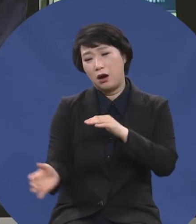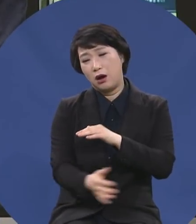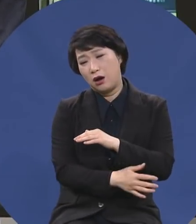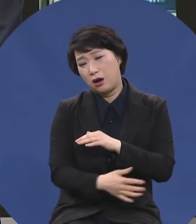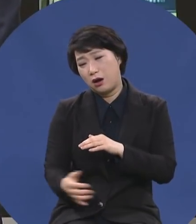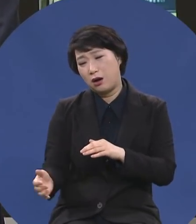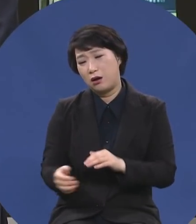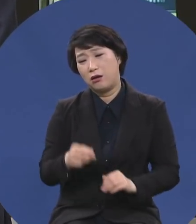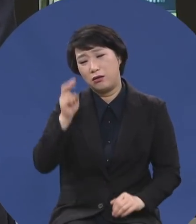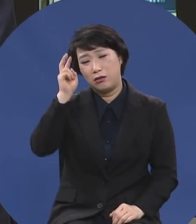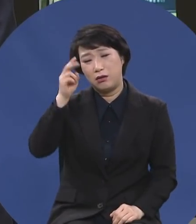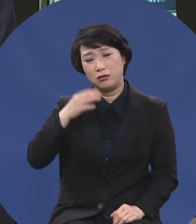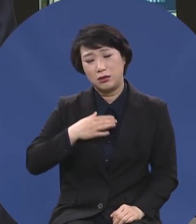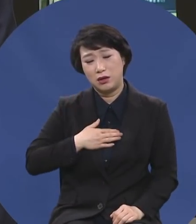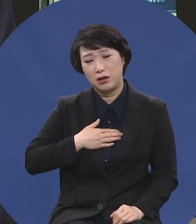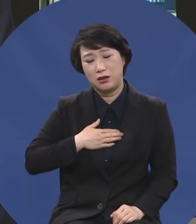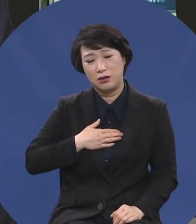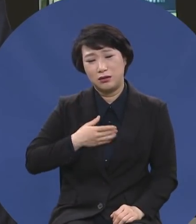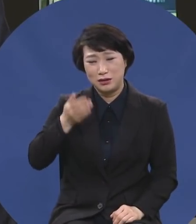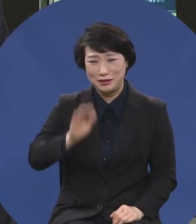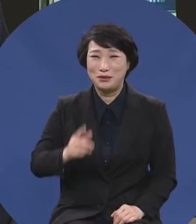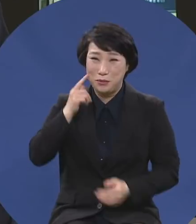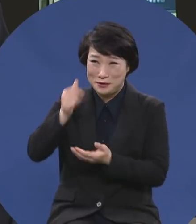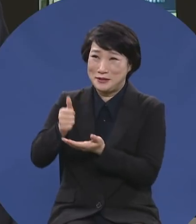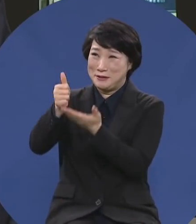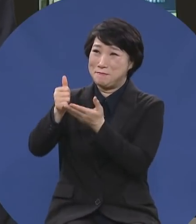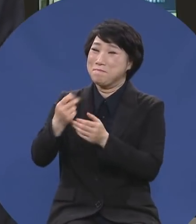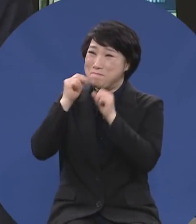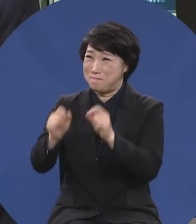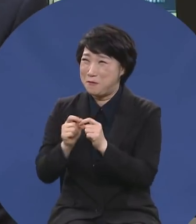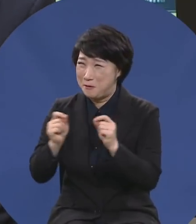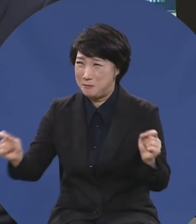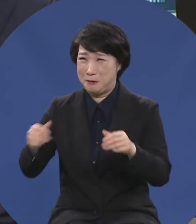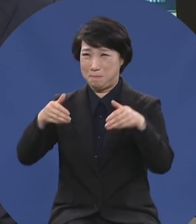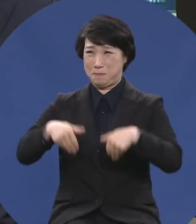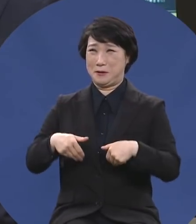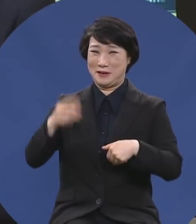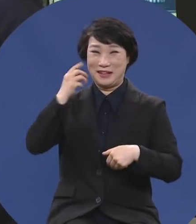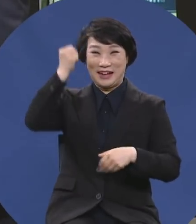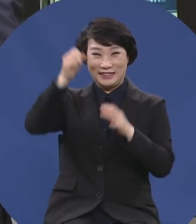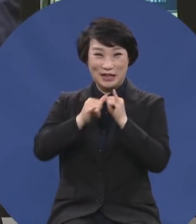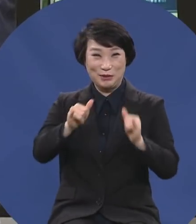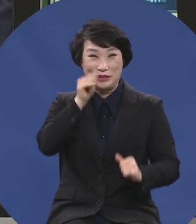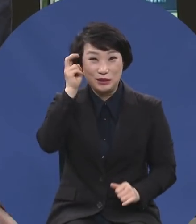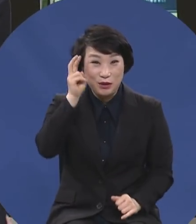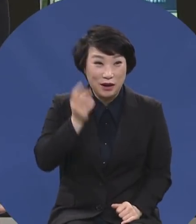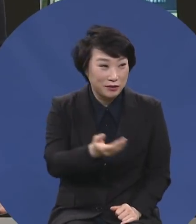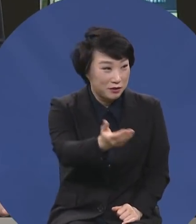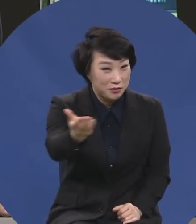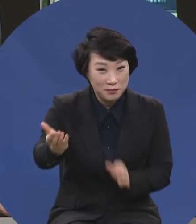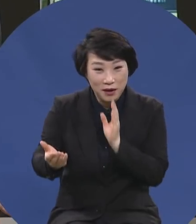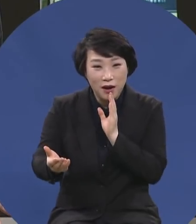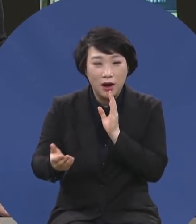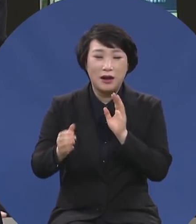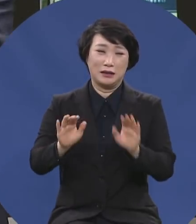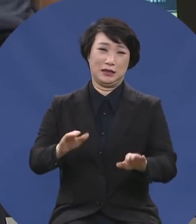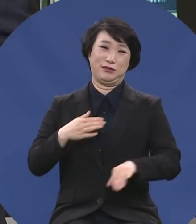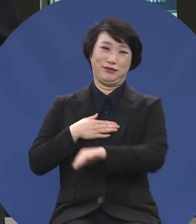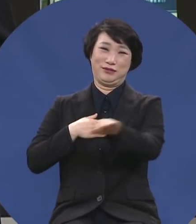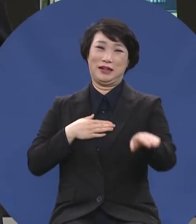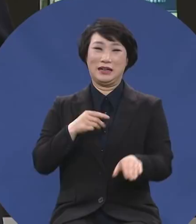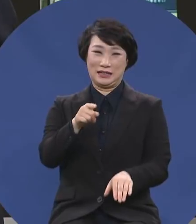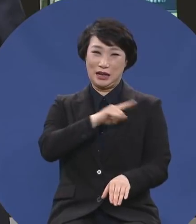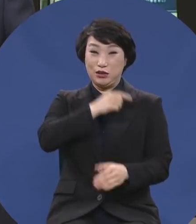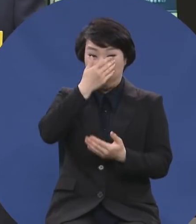허망할 텐데 그래도 목사님은 오래오래 하셔야 되는데, 이런 분도 있을 것입니다. 여러분, 우리는